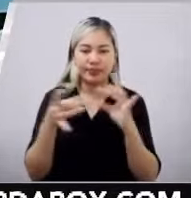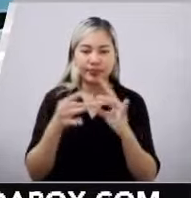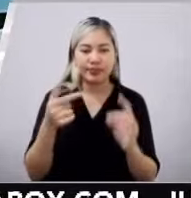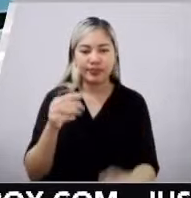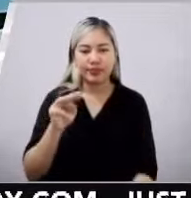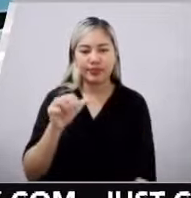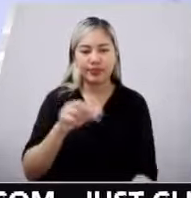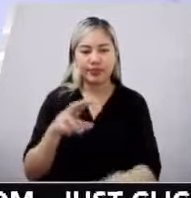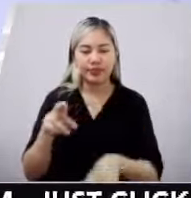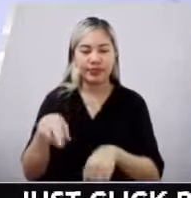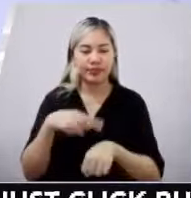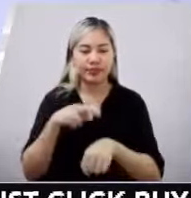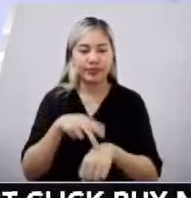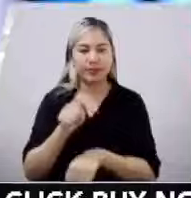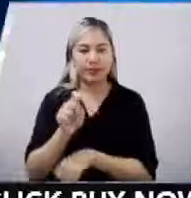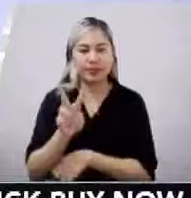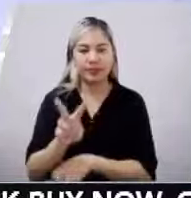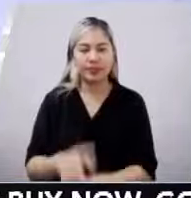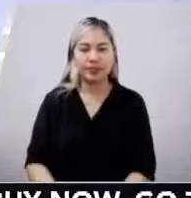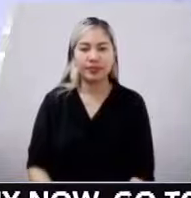TV.